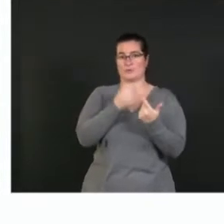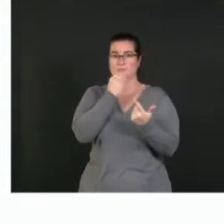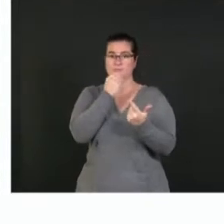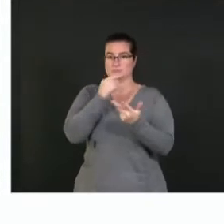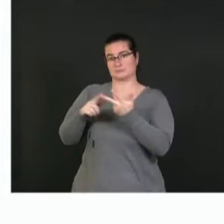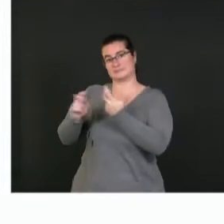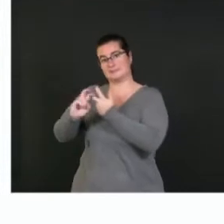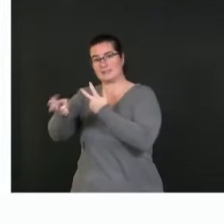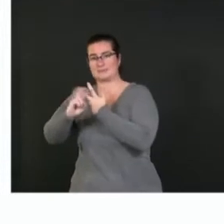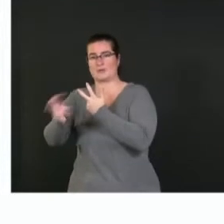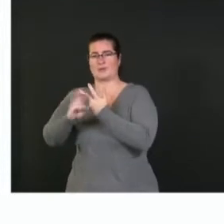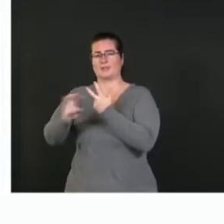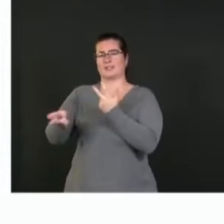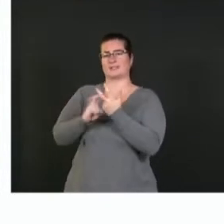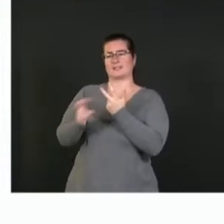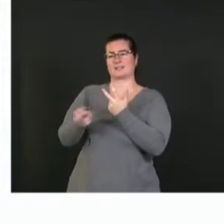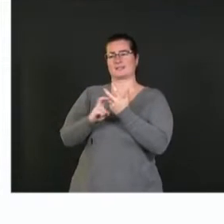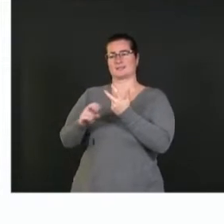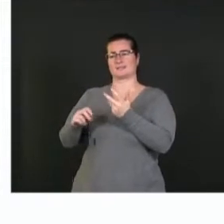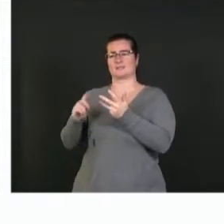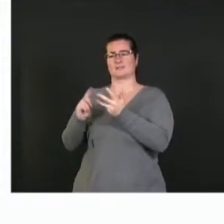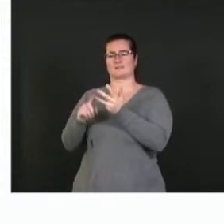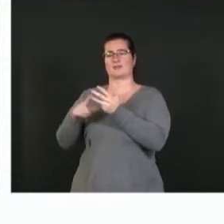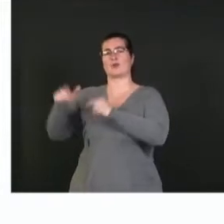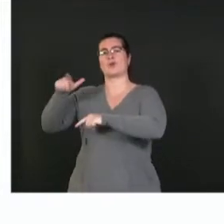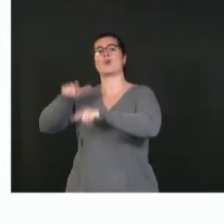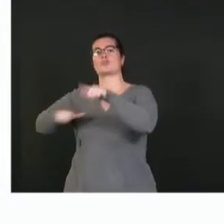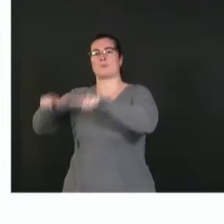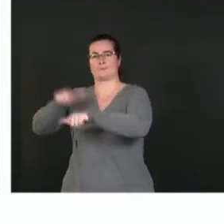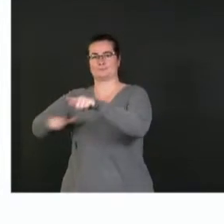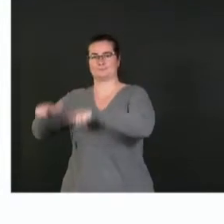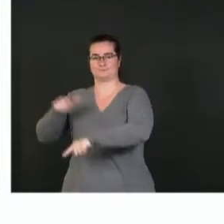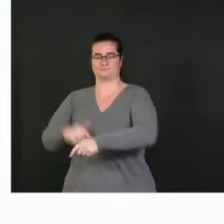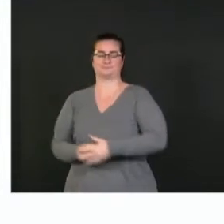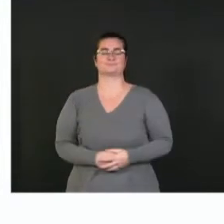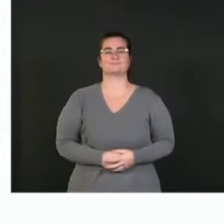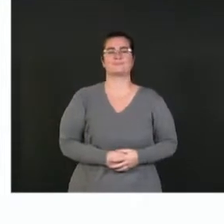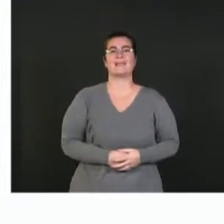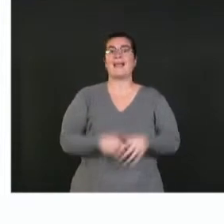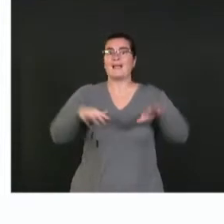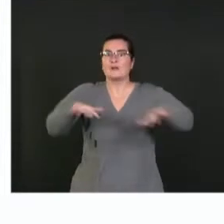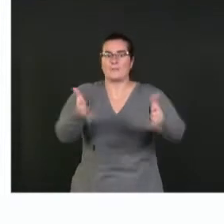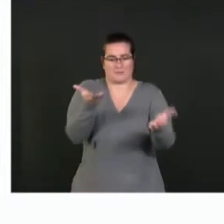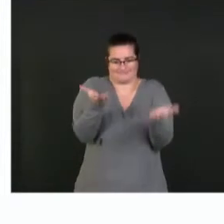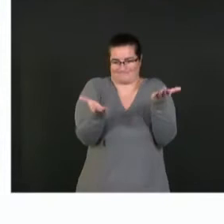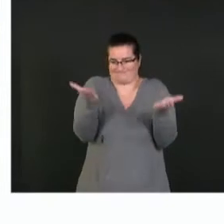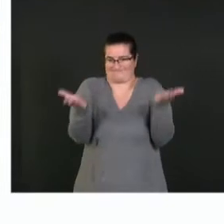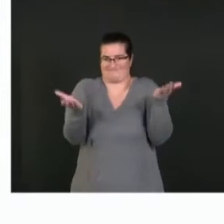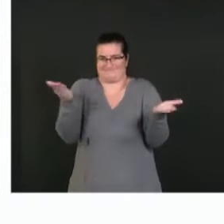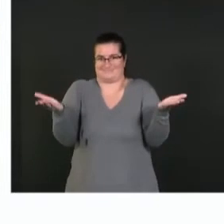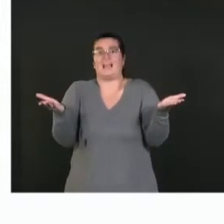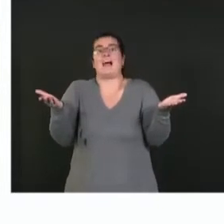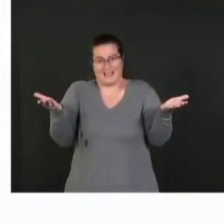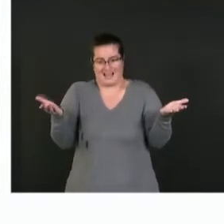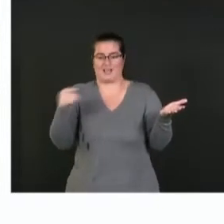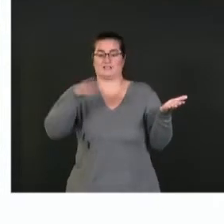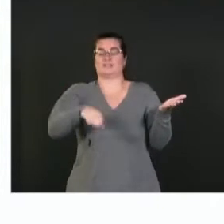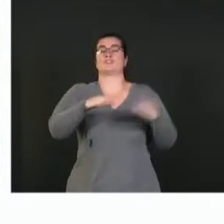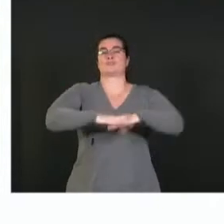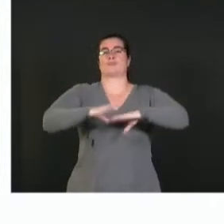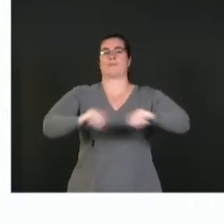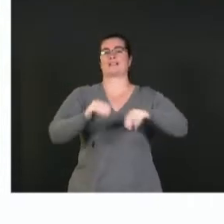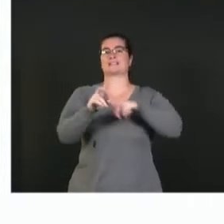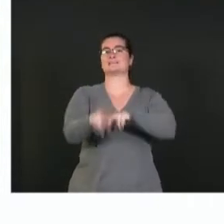le déplacement. Et on est arrivé à ce niveau-là parce qu'il y a une production agricole sur le site qui est à la fois, d'une